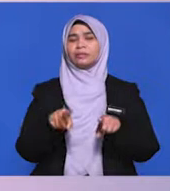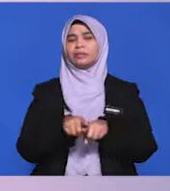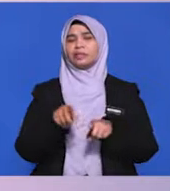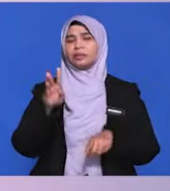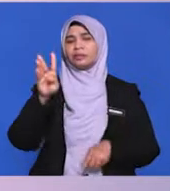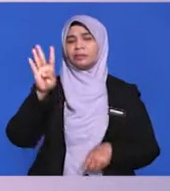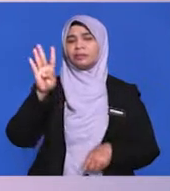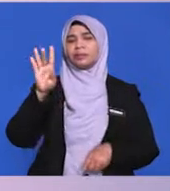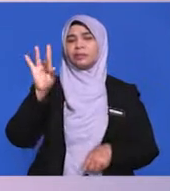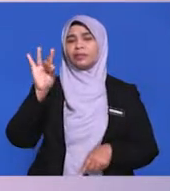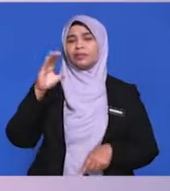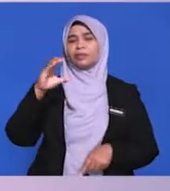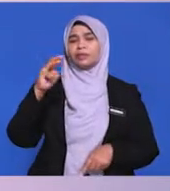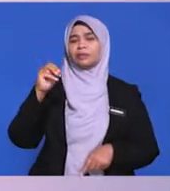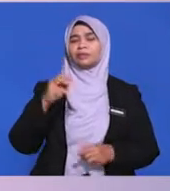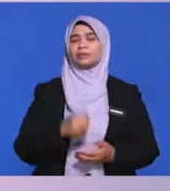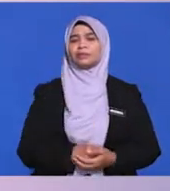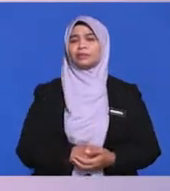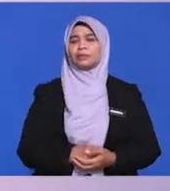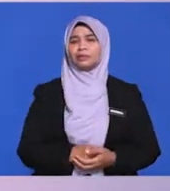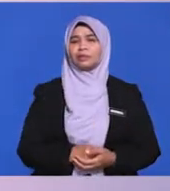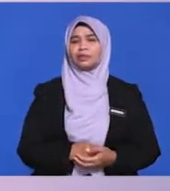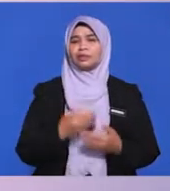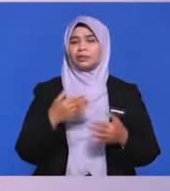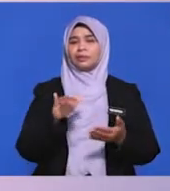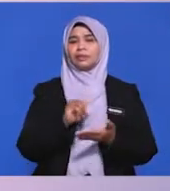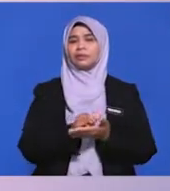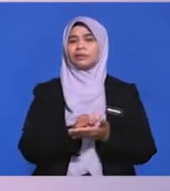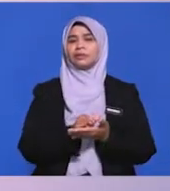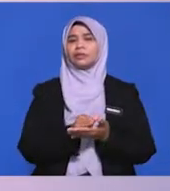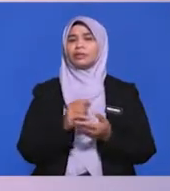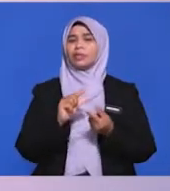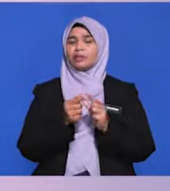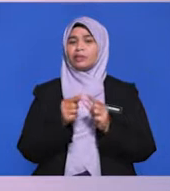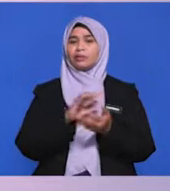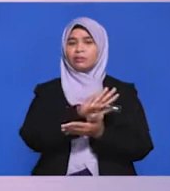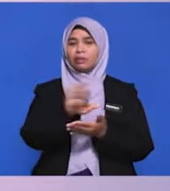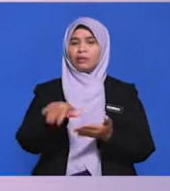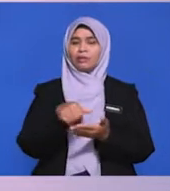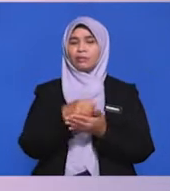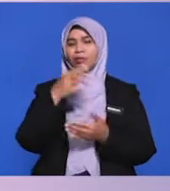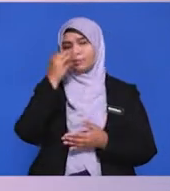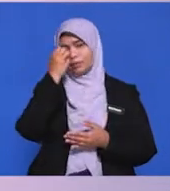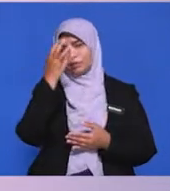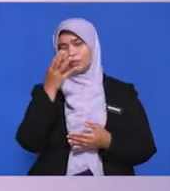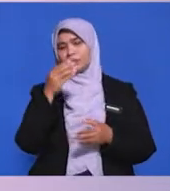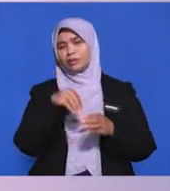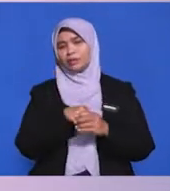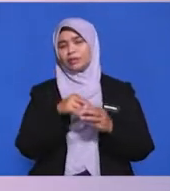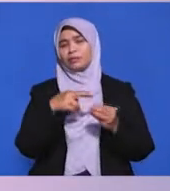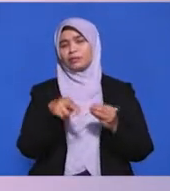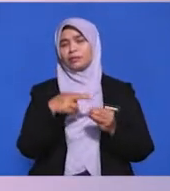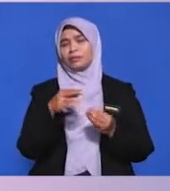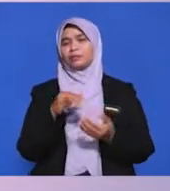48family terpadu kemudian gantikan semua maklumat di dalam rumus H